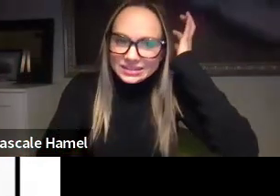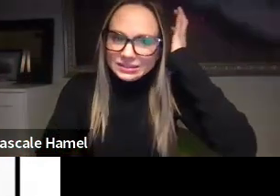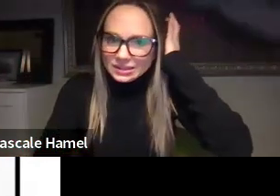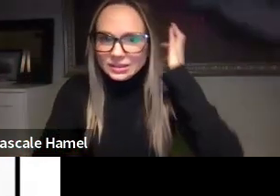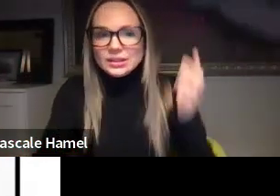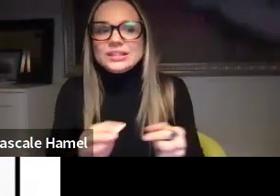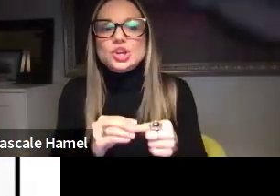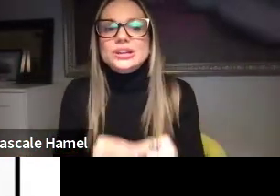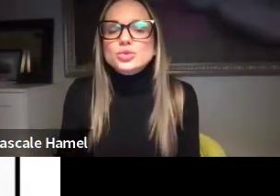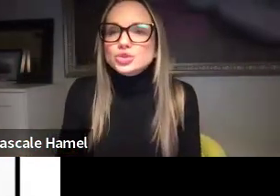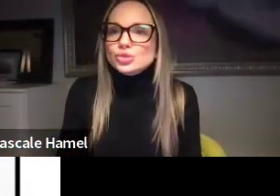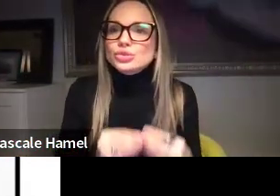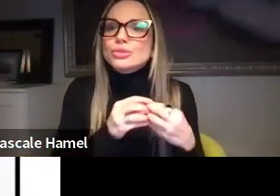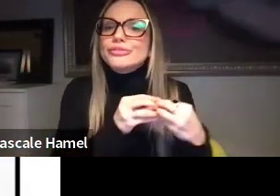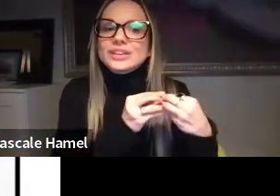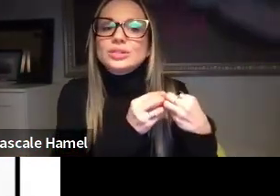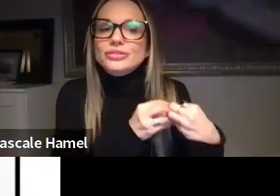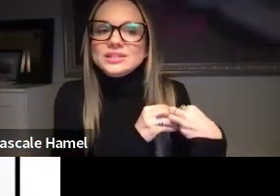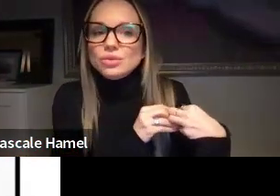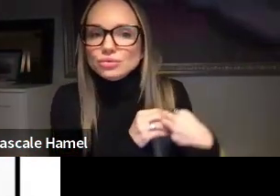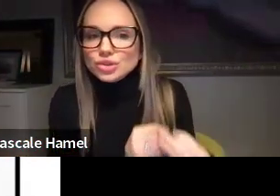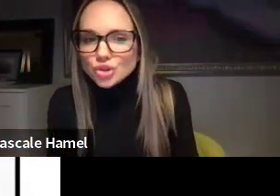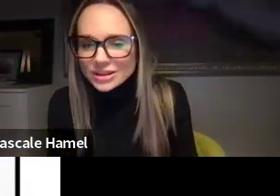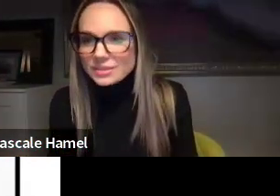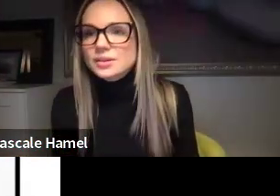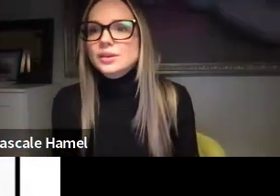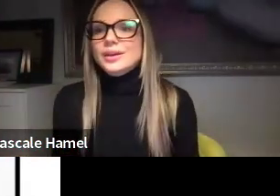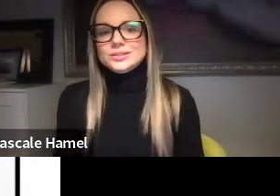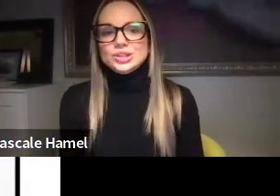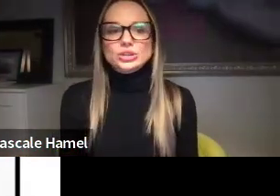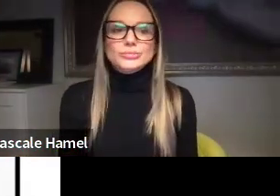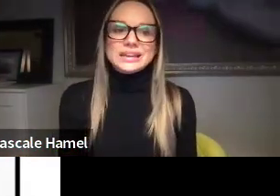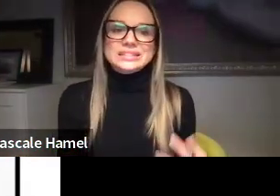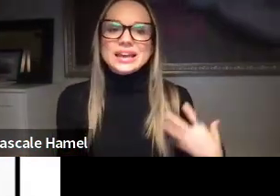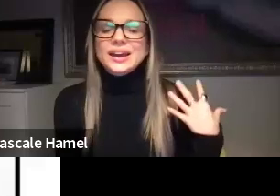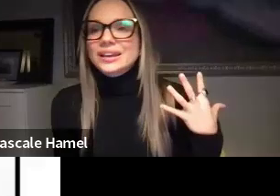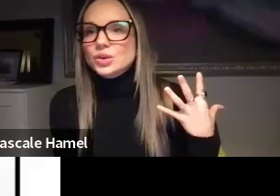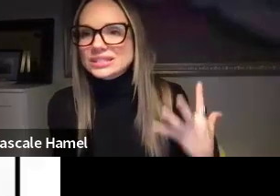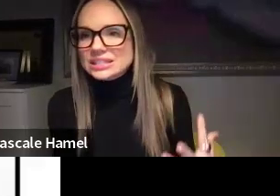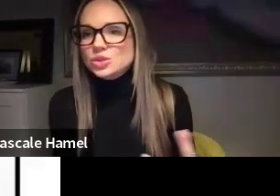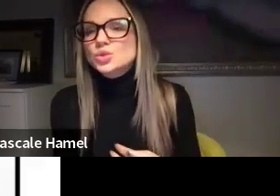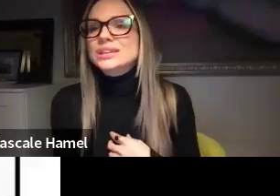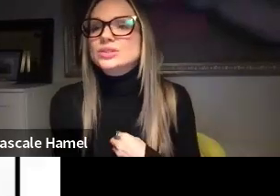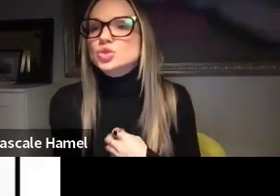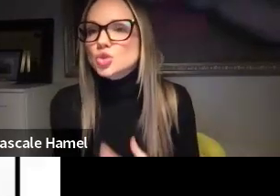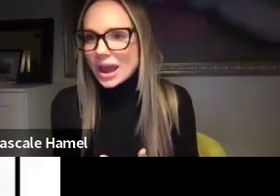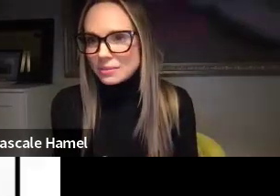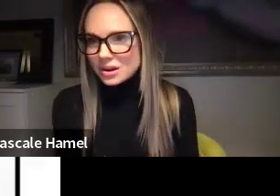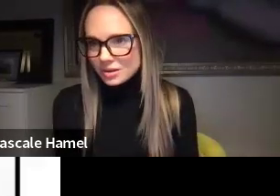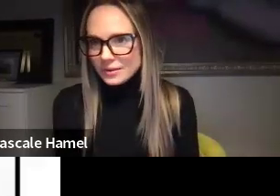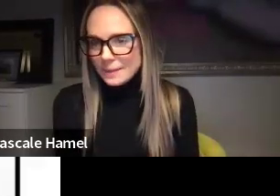La qualité. Est-ce que les coutures sont faites de façon solide? Est-ce que c'est une matière et un tissu qui